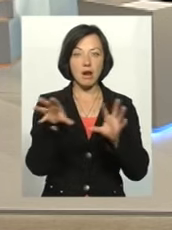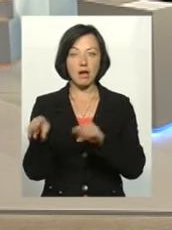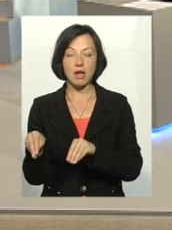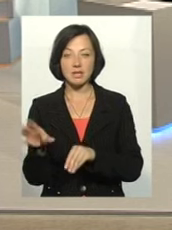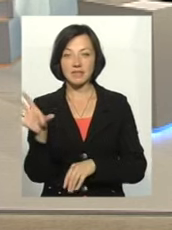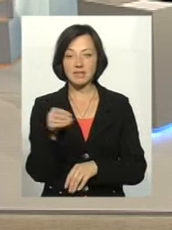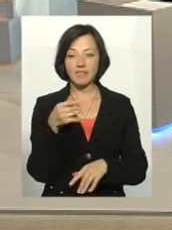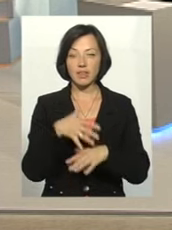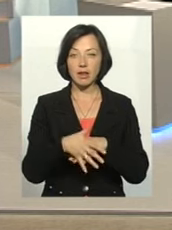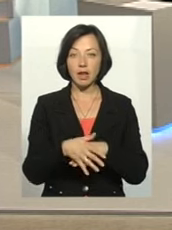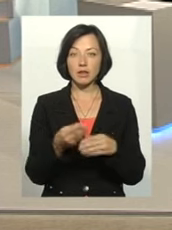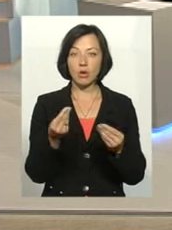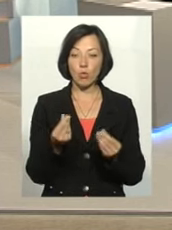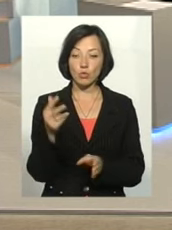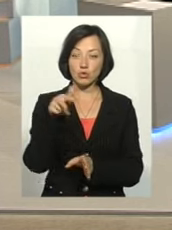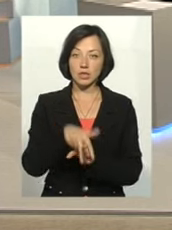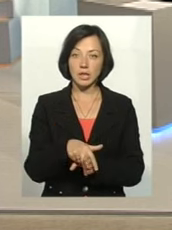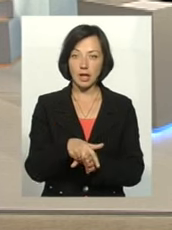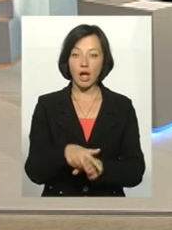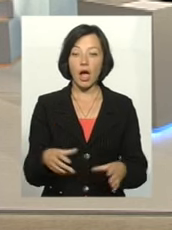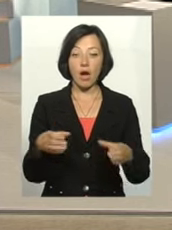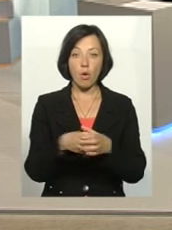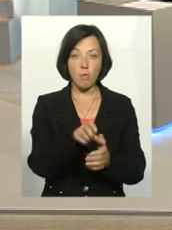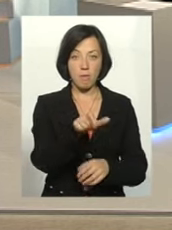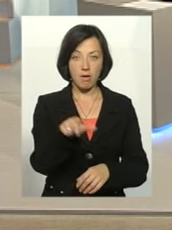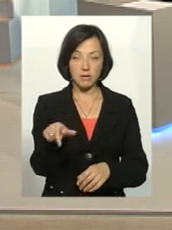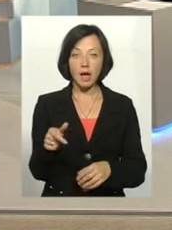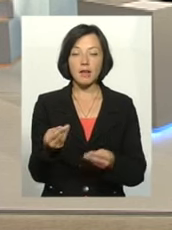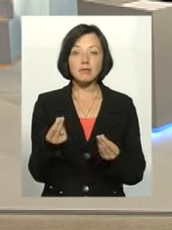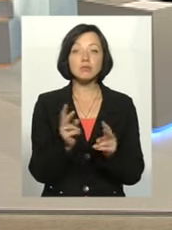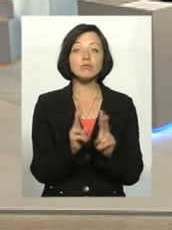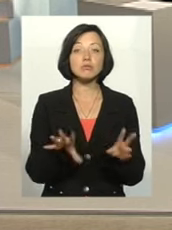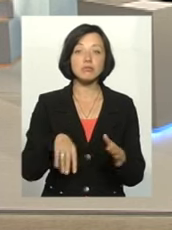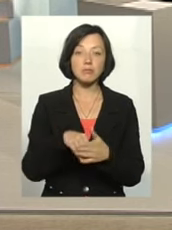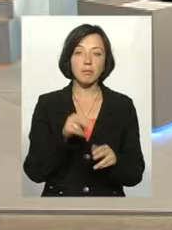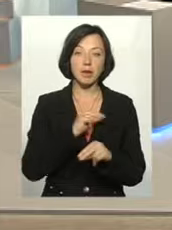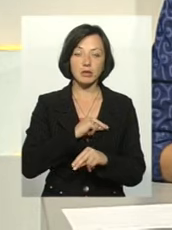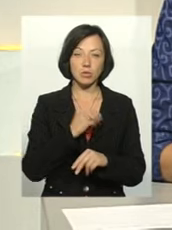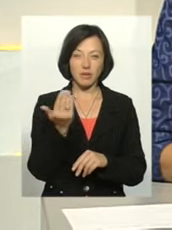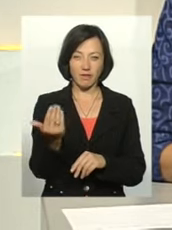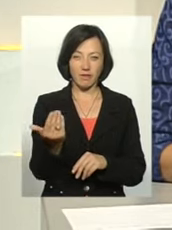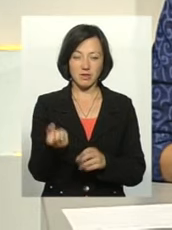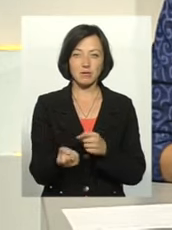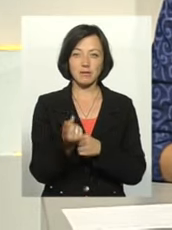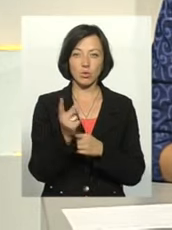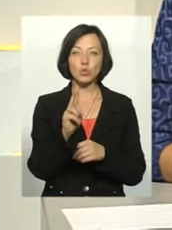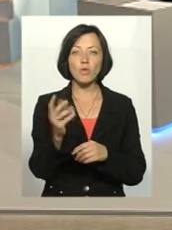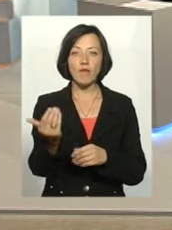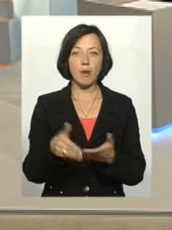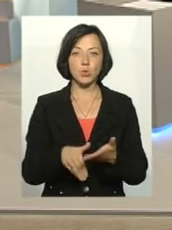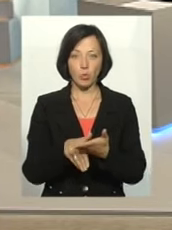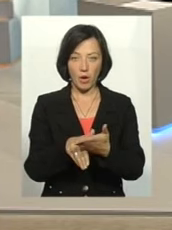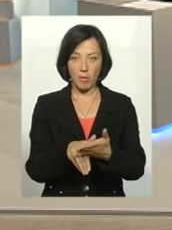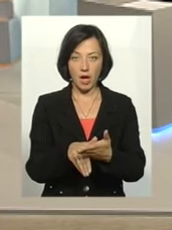на кошт, на плечі громади. Зараз який кошт працюєте ви? Хто вам